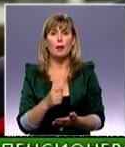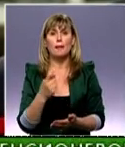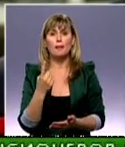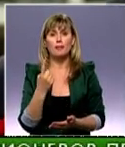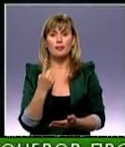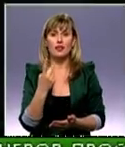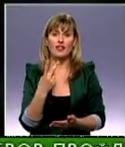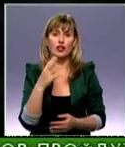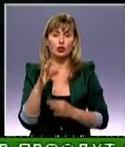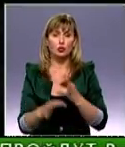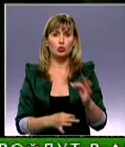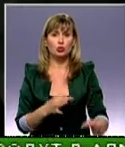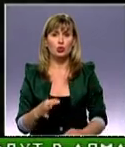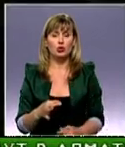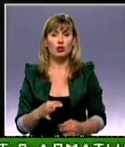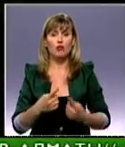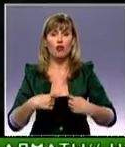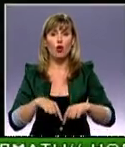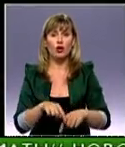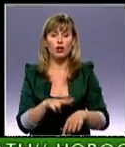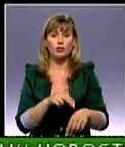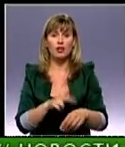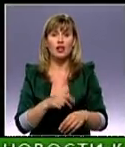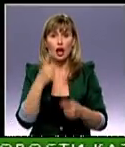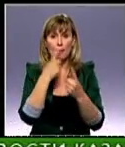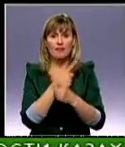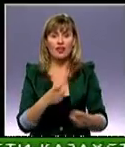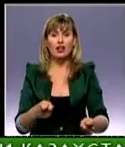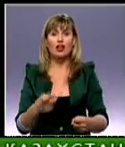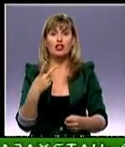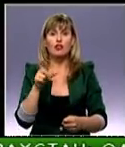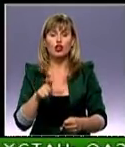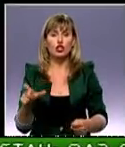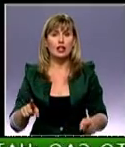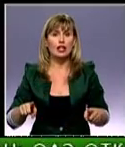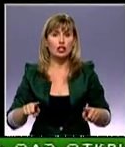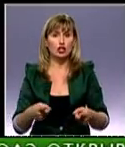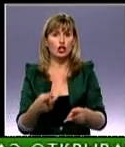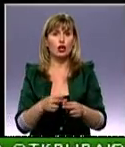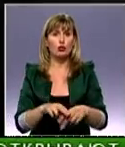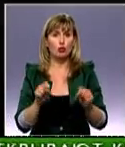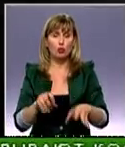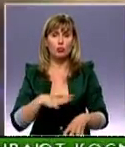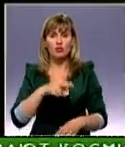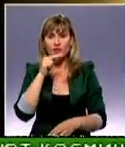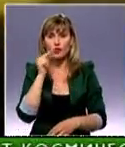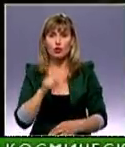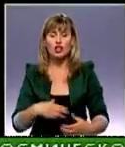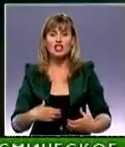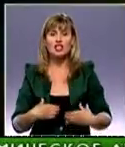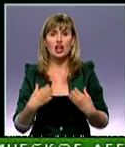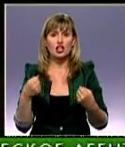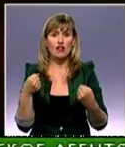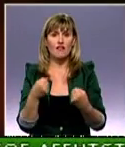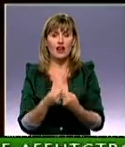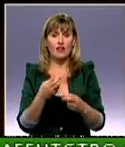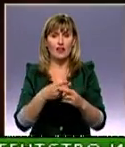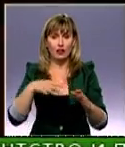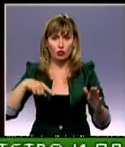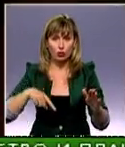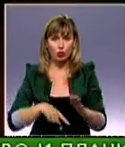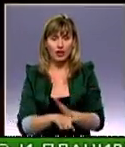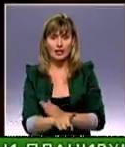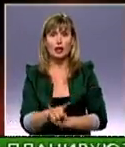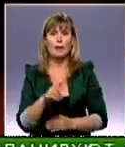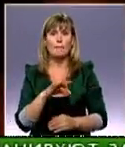полторы-двое суток. В правоохранительных органах объявили о задержании двух сотрудников метрополитена, которые могут быть виновниками страшной катастрофы в туннеле